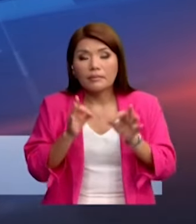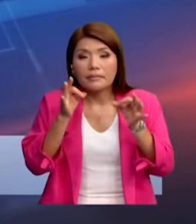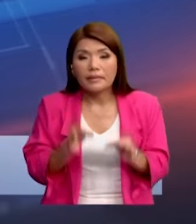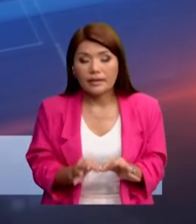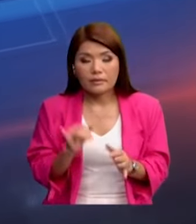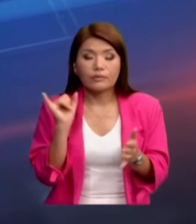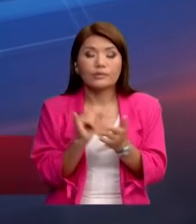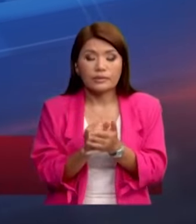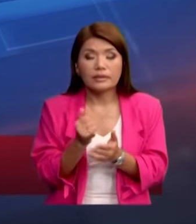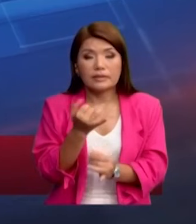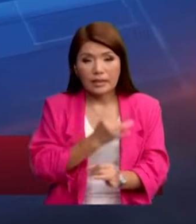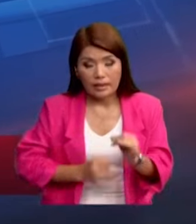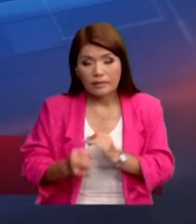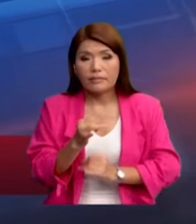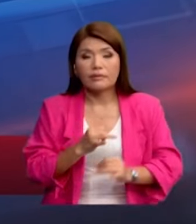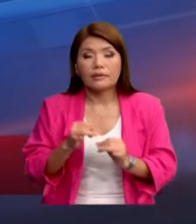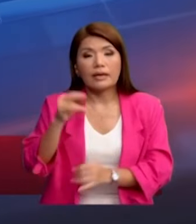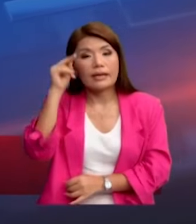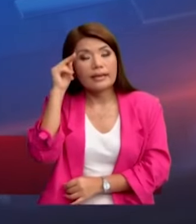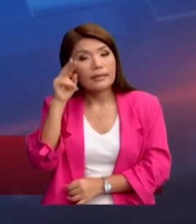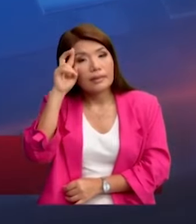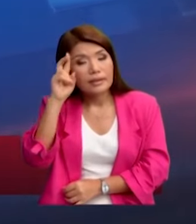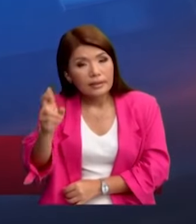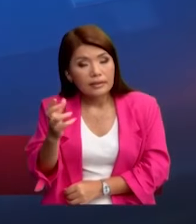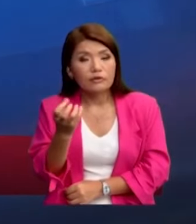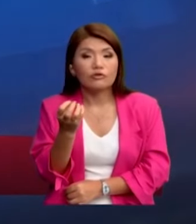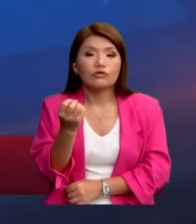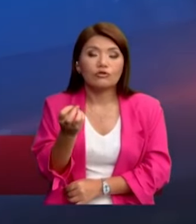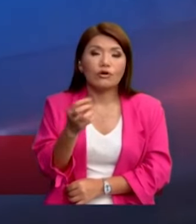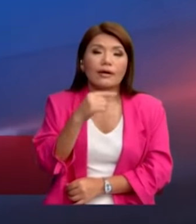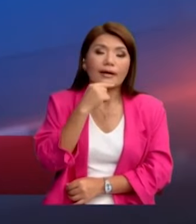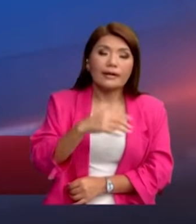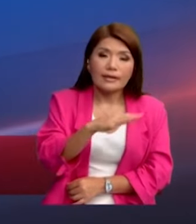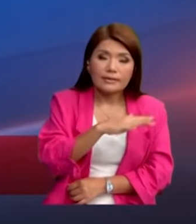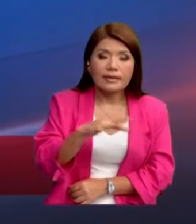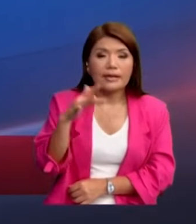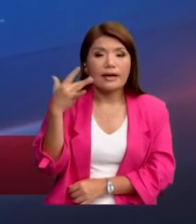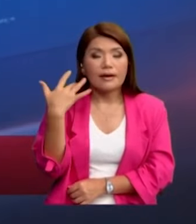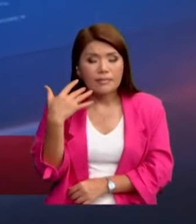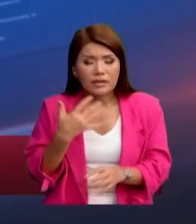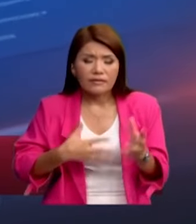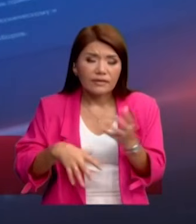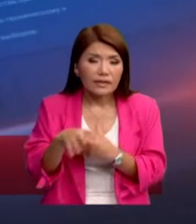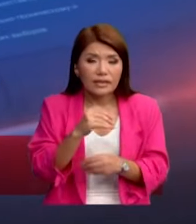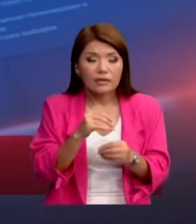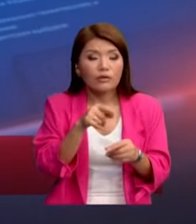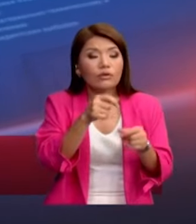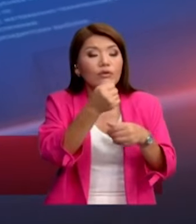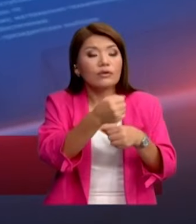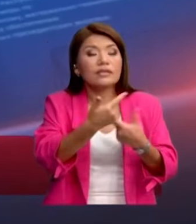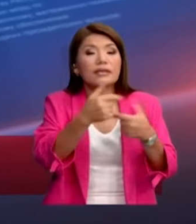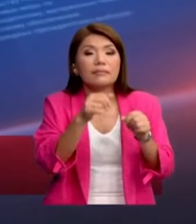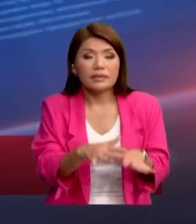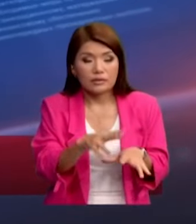сұрақтар қарастырылып жатыр. Яғни біз Қытай мемлекеті және де Ресей, Америка мемлекеттерінің орналастыру және